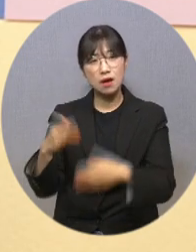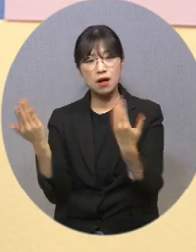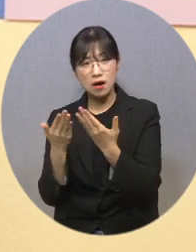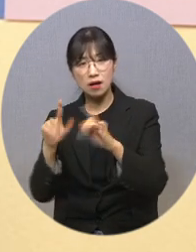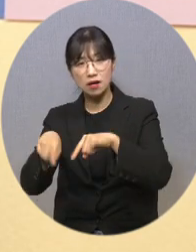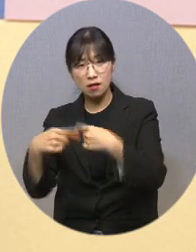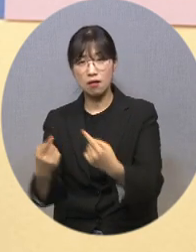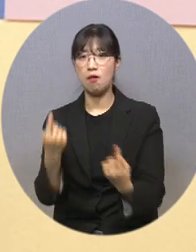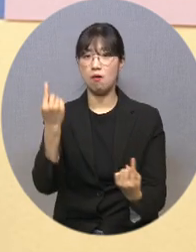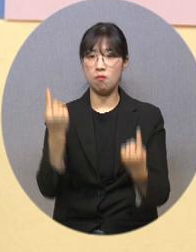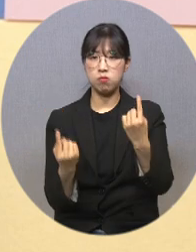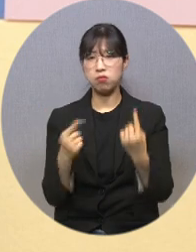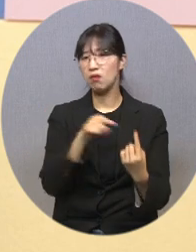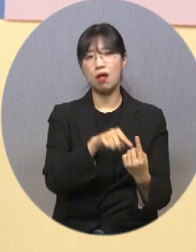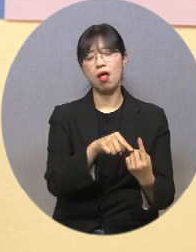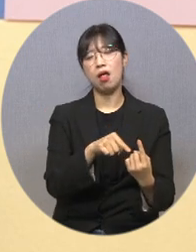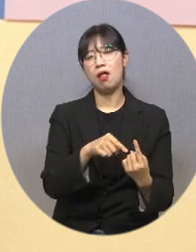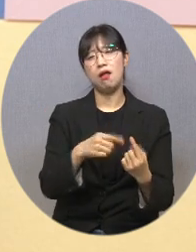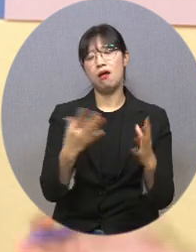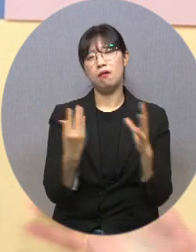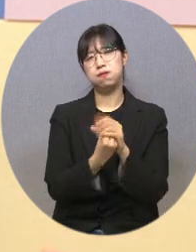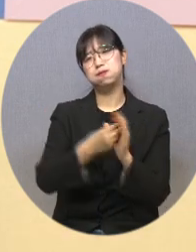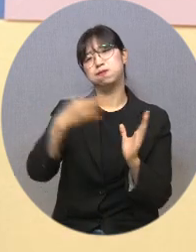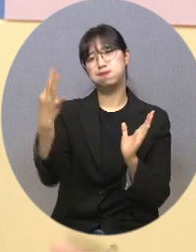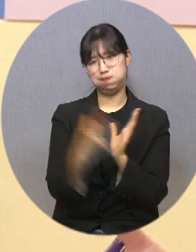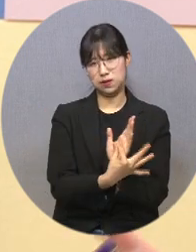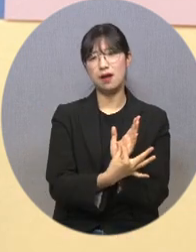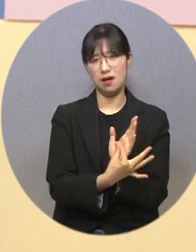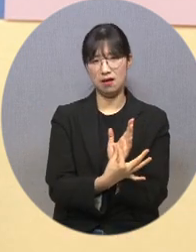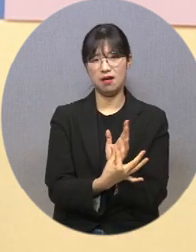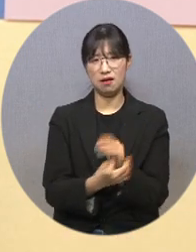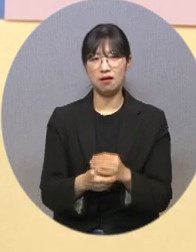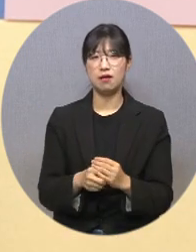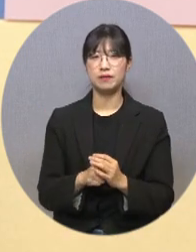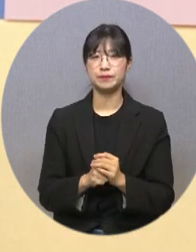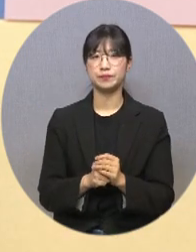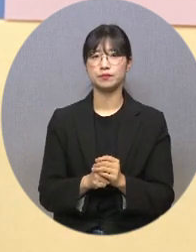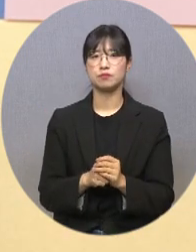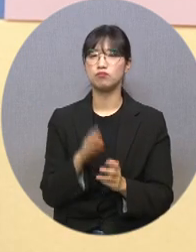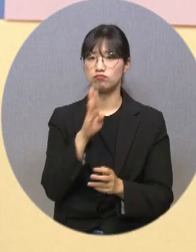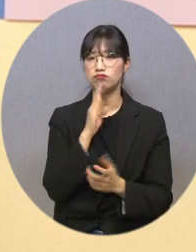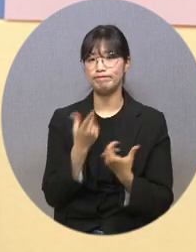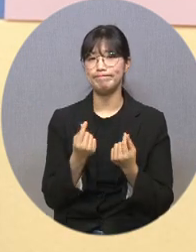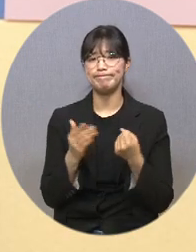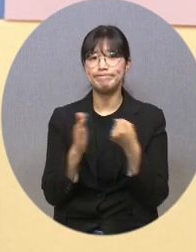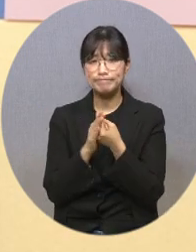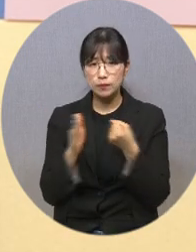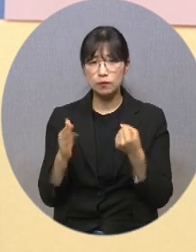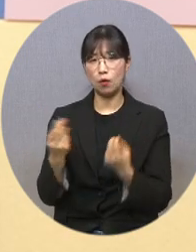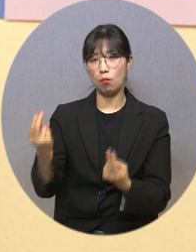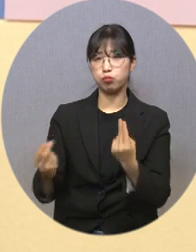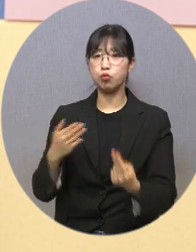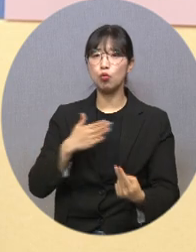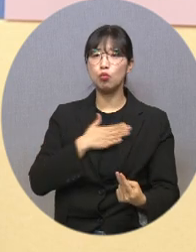종사하시는 분들보다 처우가 너무 낮은 거예요. 아, 여기보다 더 그렇죠. 네. 그러니까 상대적으로